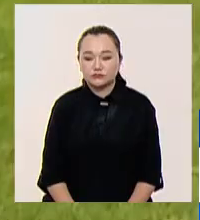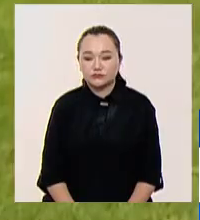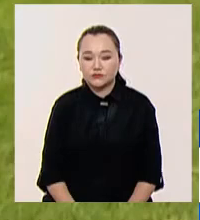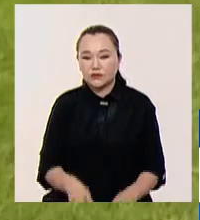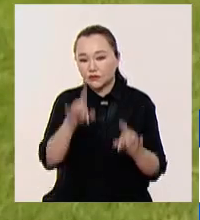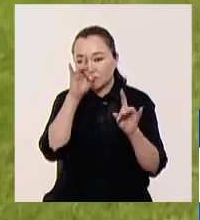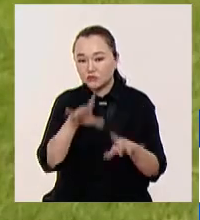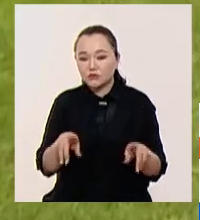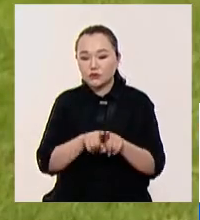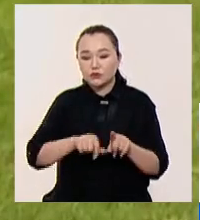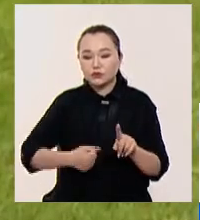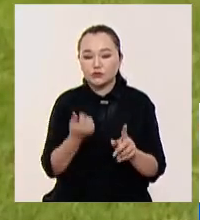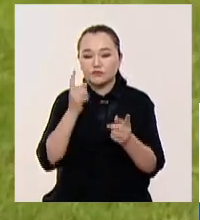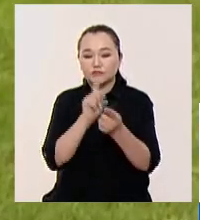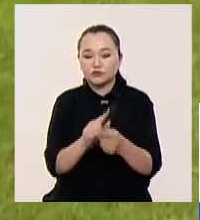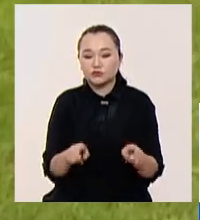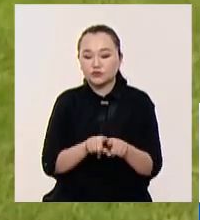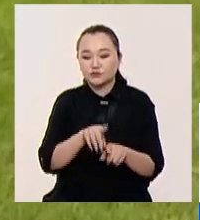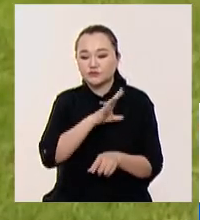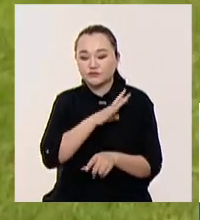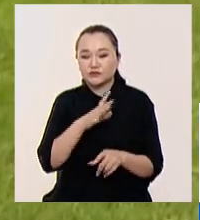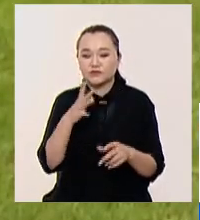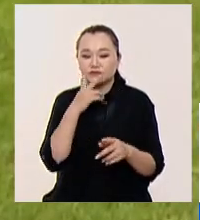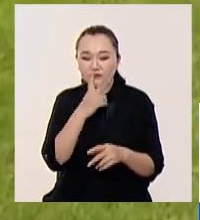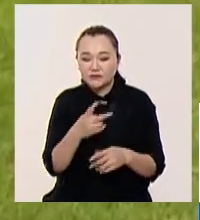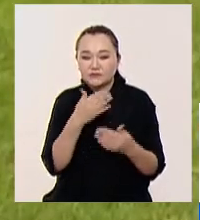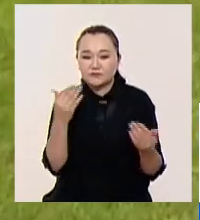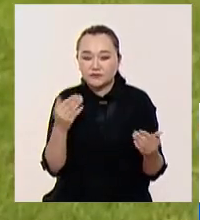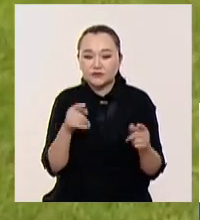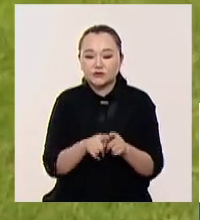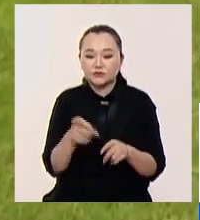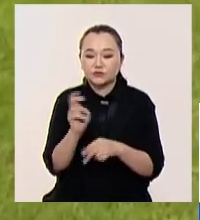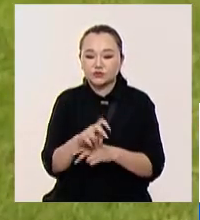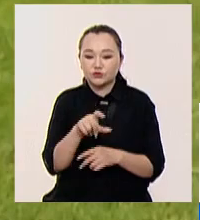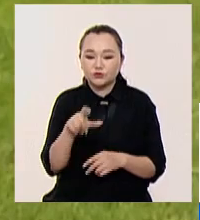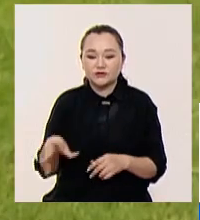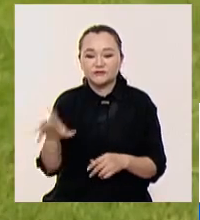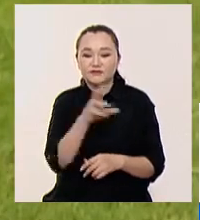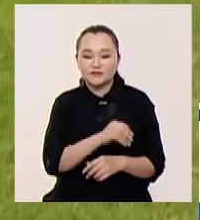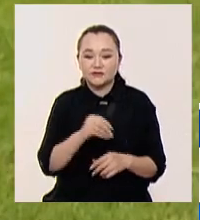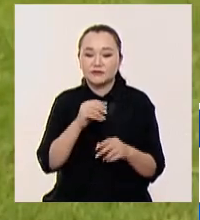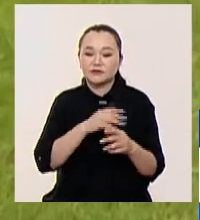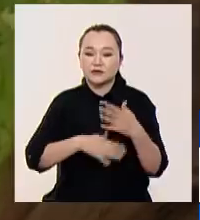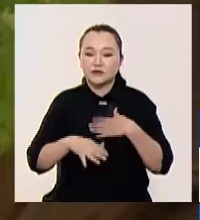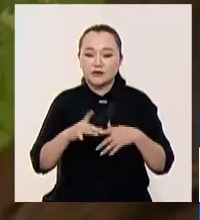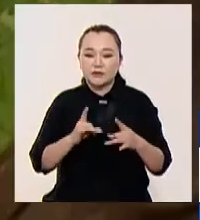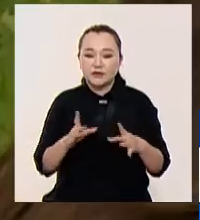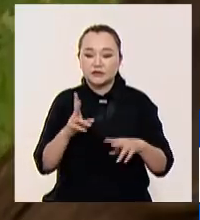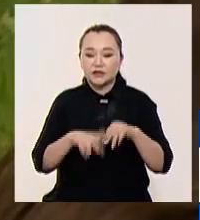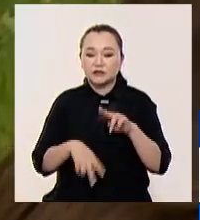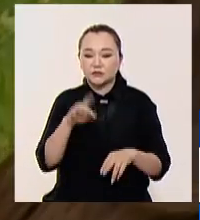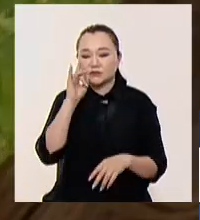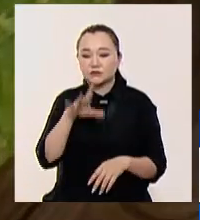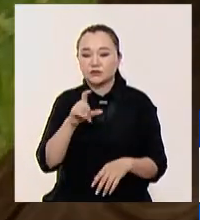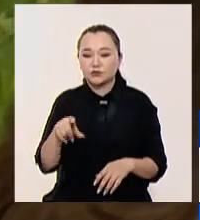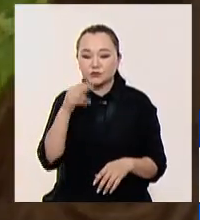Аяқ астынан достарыңды кезіктіргенге не жетсін. Оған қоса көріп тұрғандарыңыздай мұнда келушілердің барлығы дерлік мерекелік көңіл күйде. Елге танымал